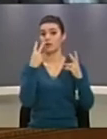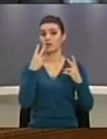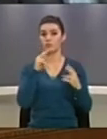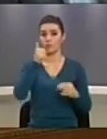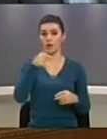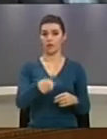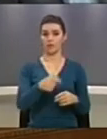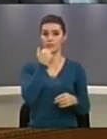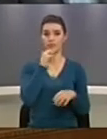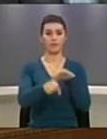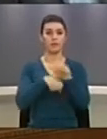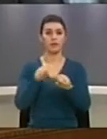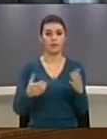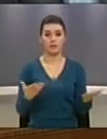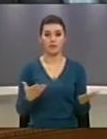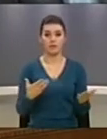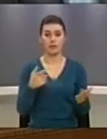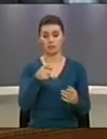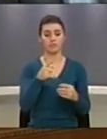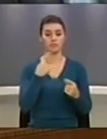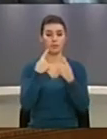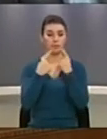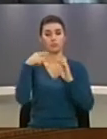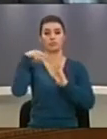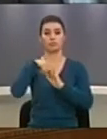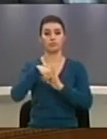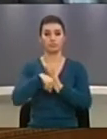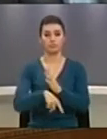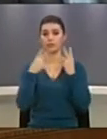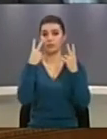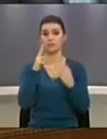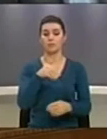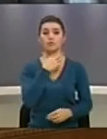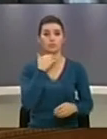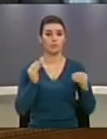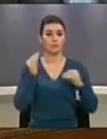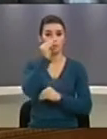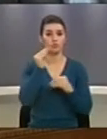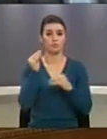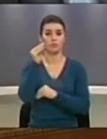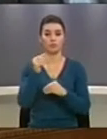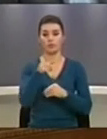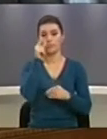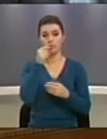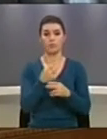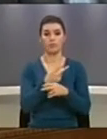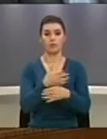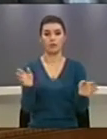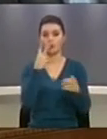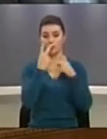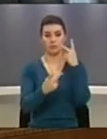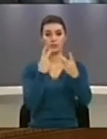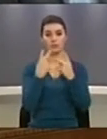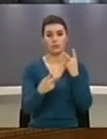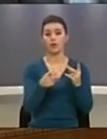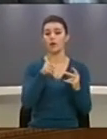privatizimit. Sepse kjo do të nënkuptonte një diskutim shumë më të thellë, më të rëndësishëm publik për sa i përket nëse duhet të